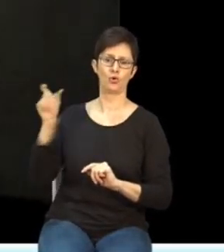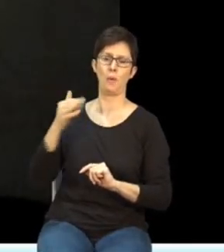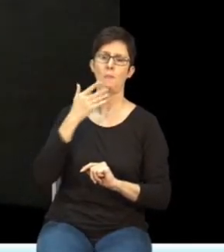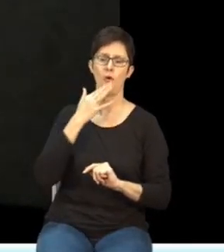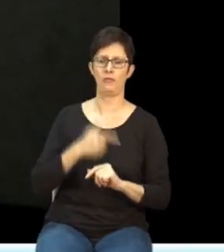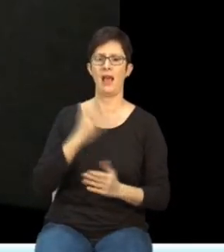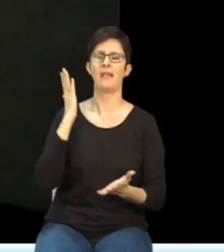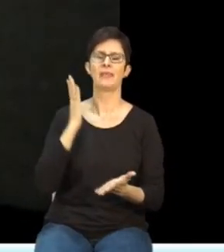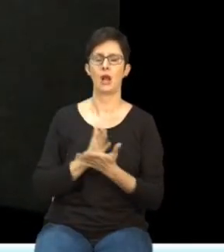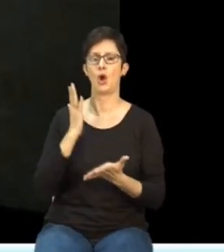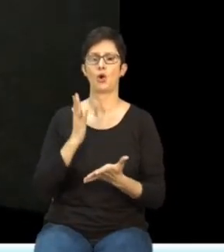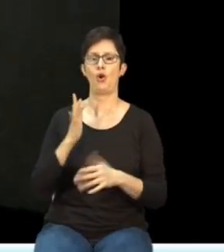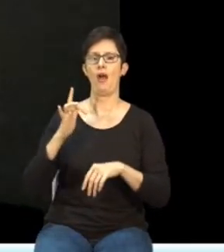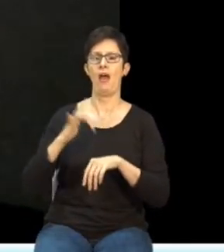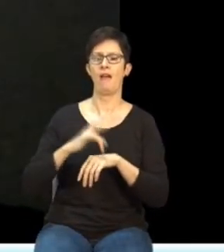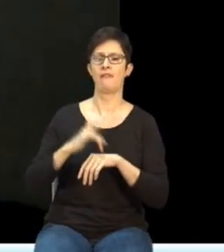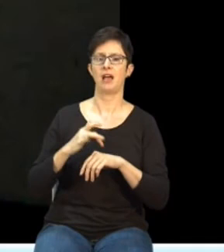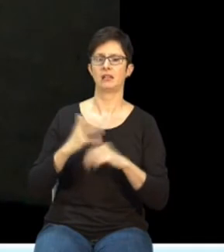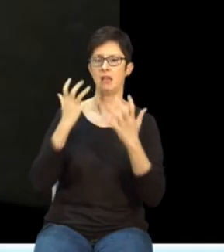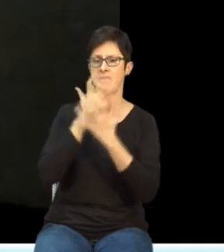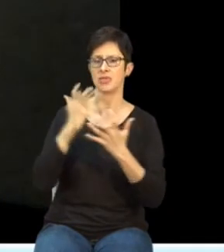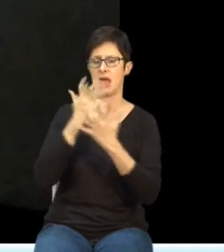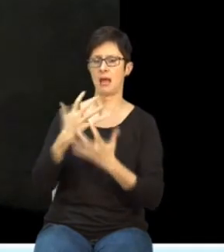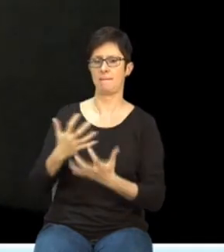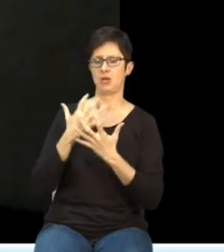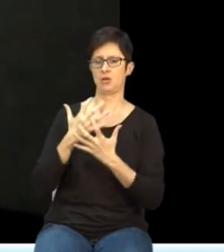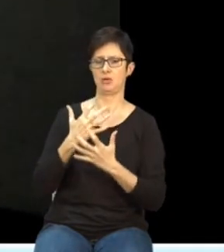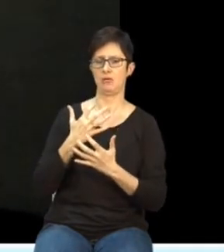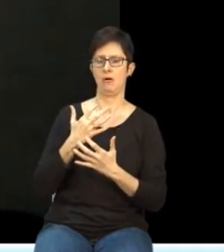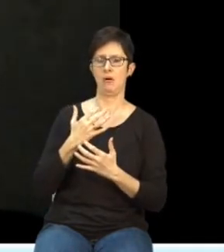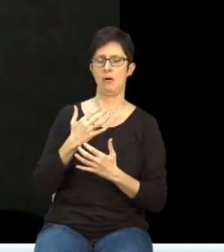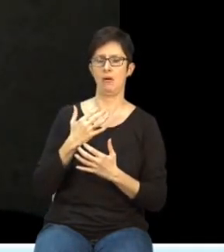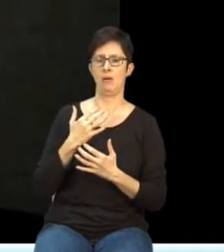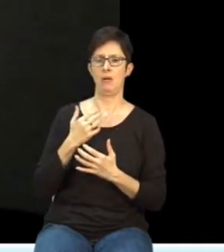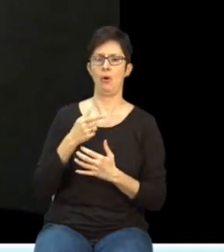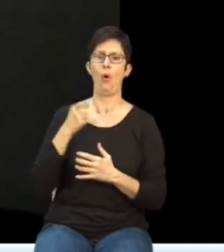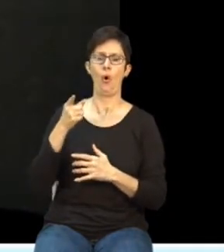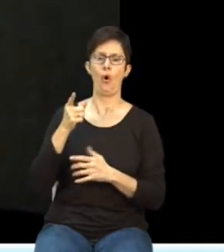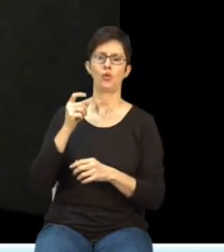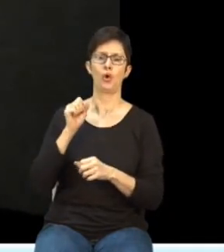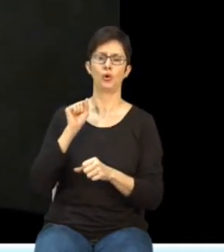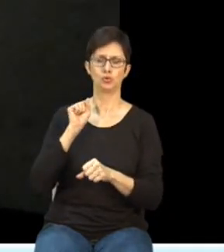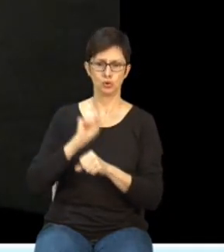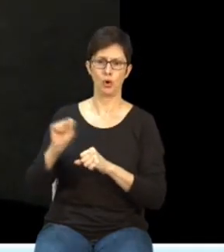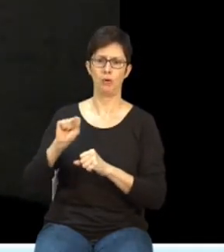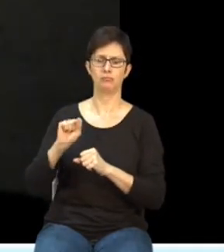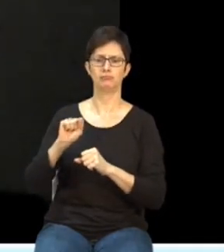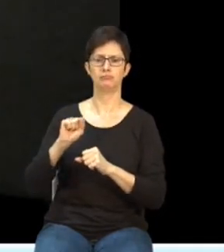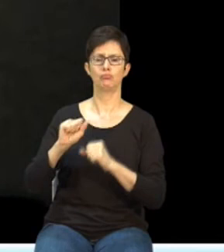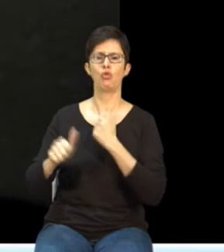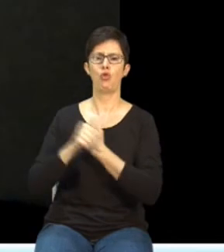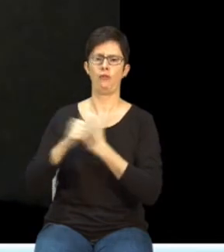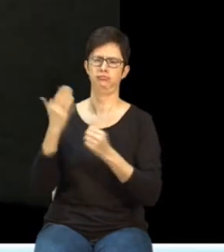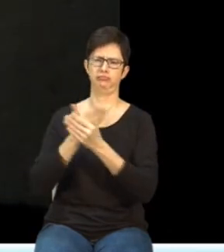tylko i wyłącznie efekty termiczne bo one są doskonale udowodnione jest